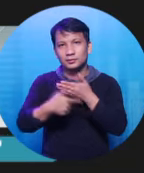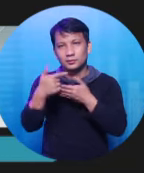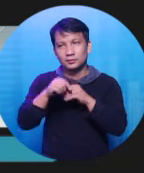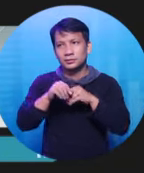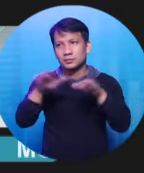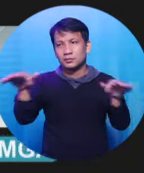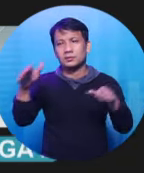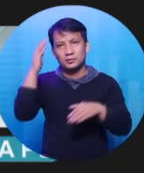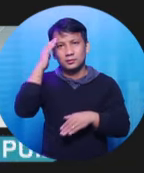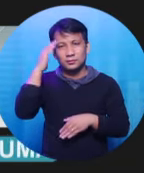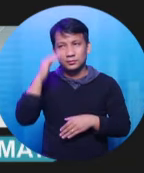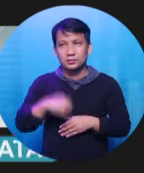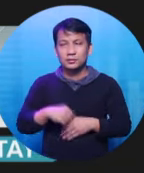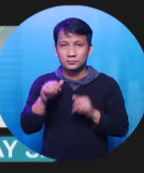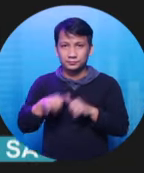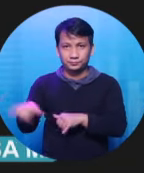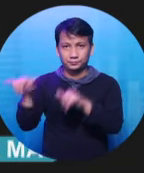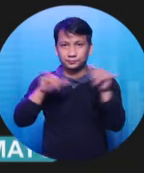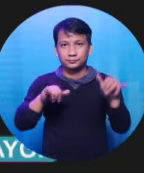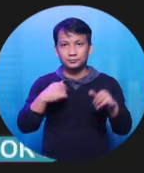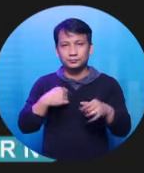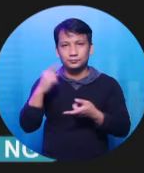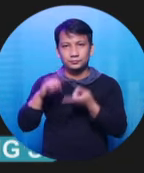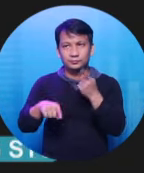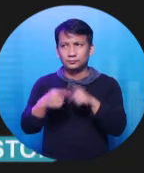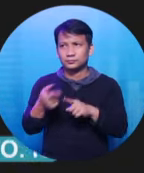siya. So kung kayo po ay isa doon,